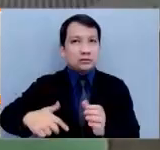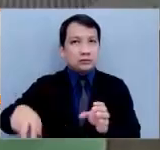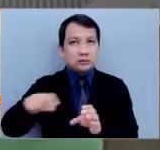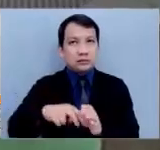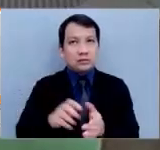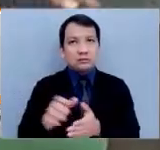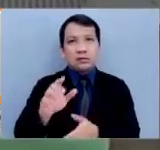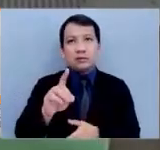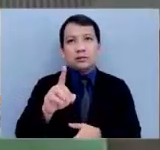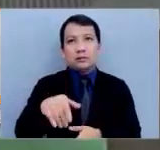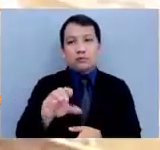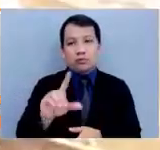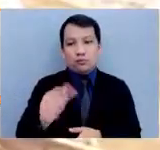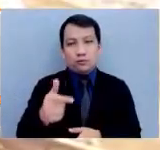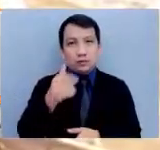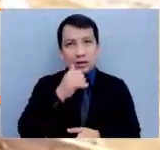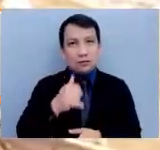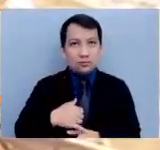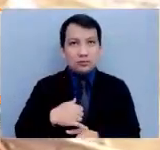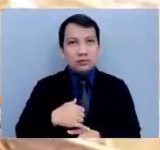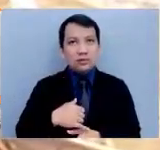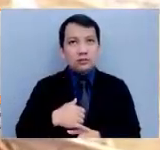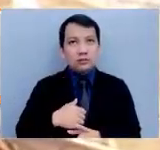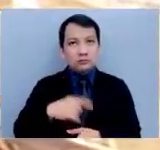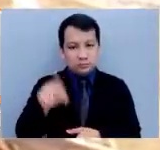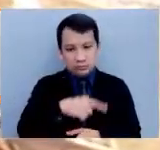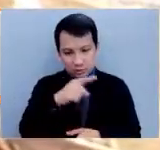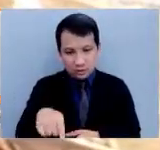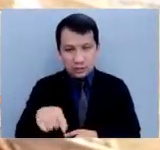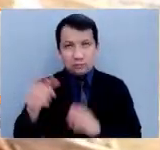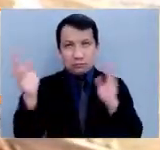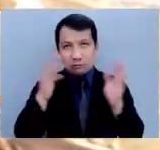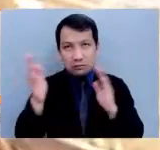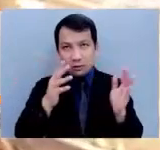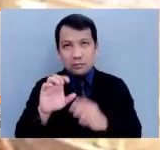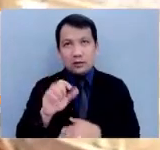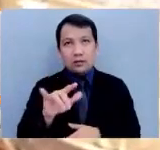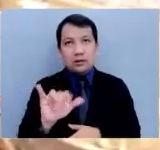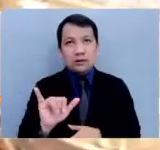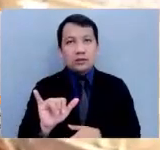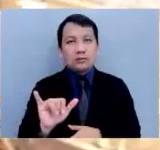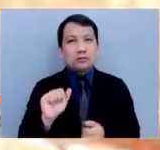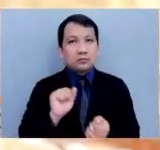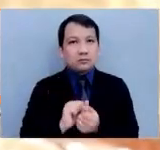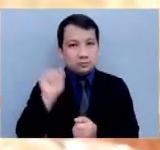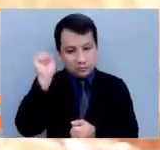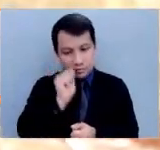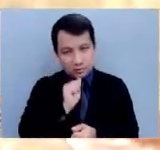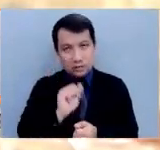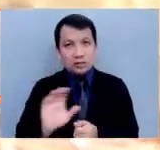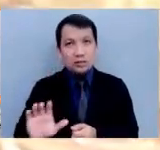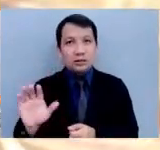Dipolog. Kahapon dapat ang alis nila pero bigla namang nakansela dahil sa epekto ng Super Typhoon Egay. Kasama niyang nagtitiis sa ganitong sitwasyon